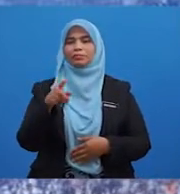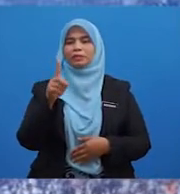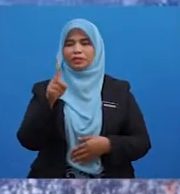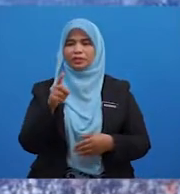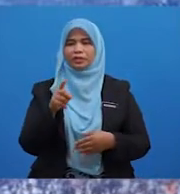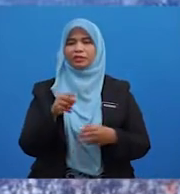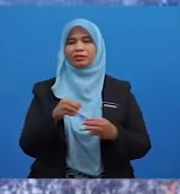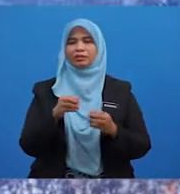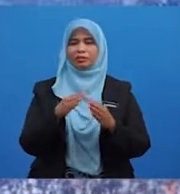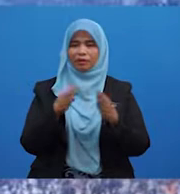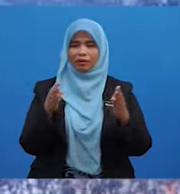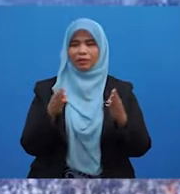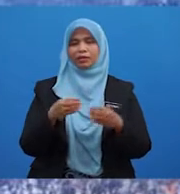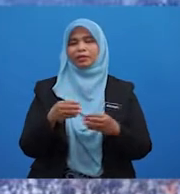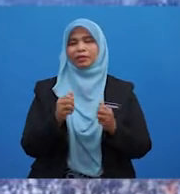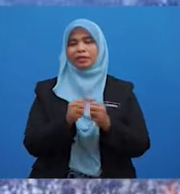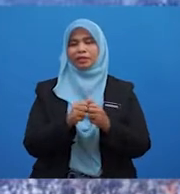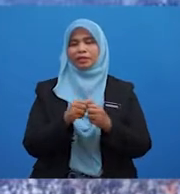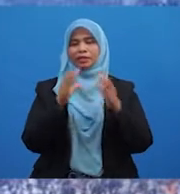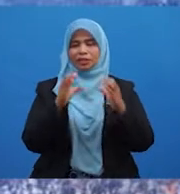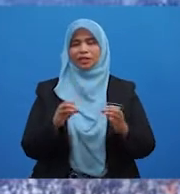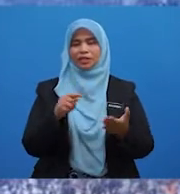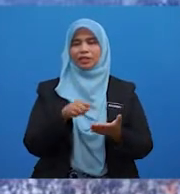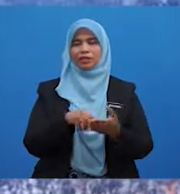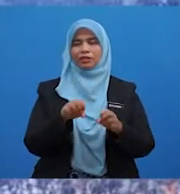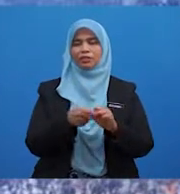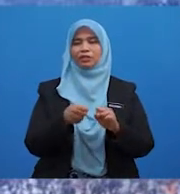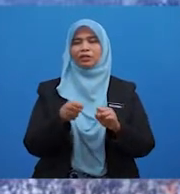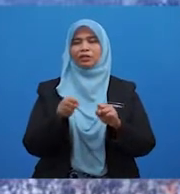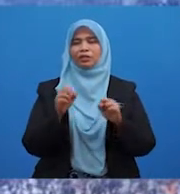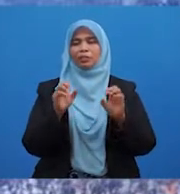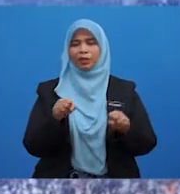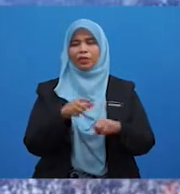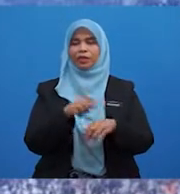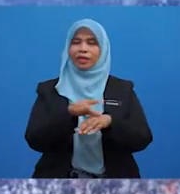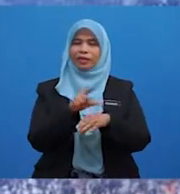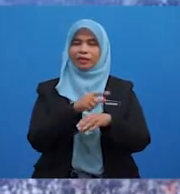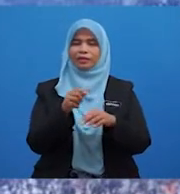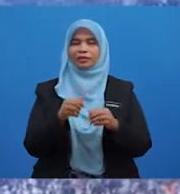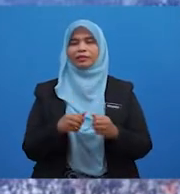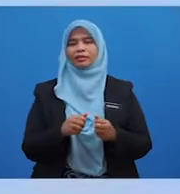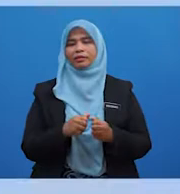teknik kemahiran ini lebih awal agar dapat dipraktikkan dengan betul semasa diperlukan.